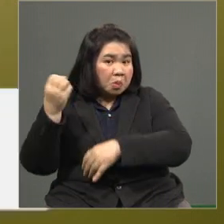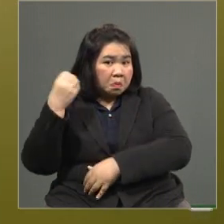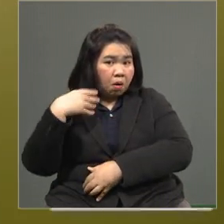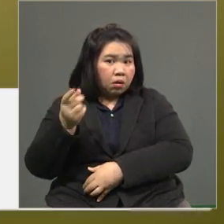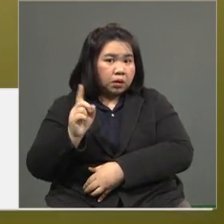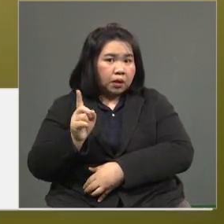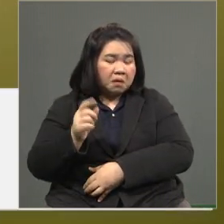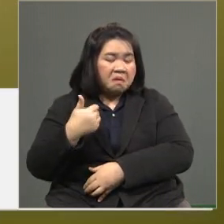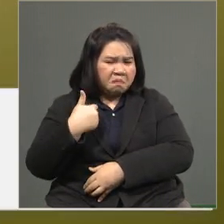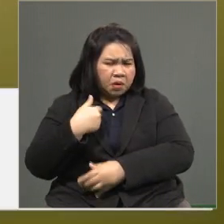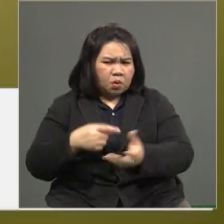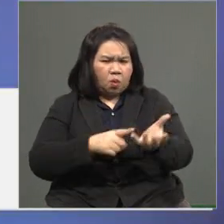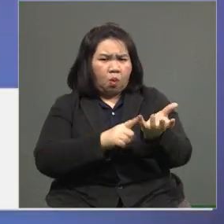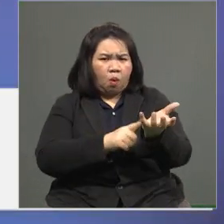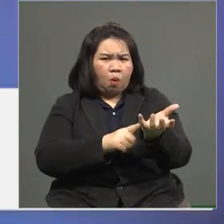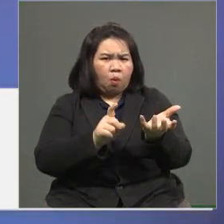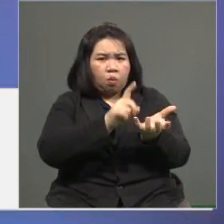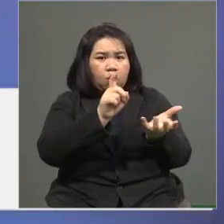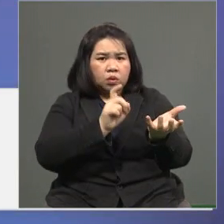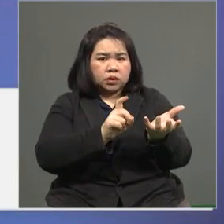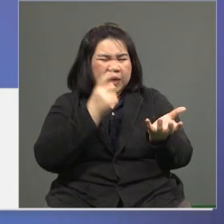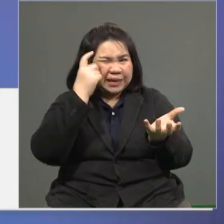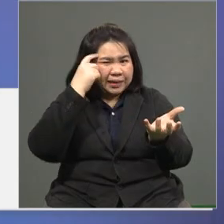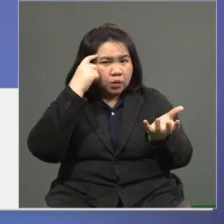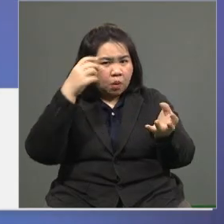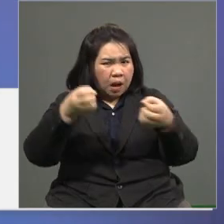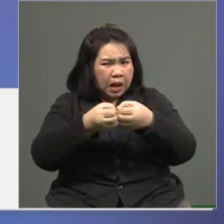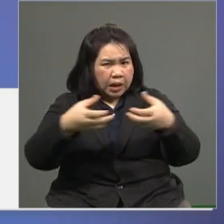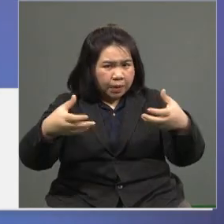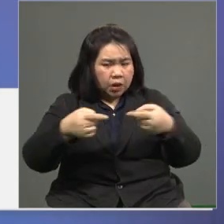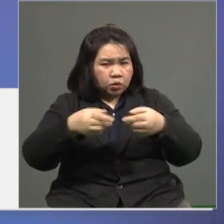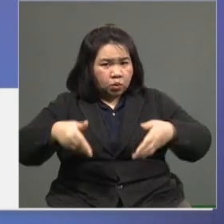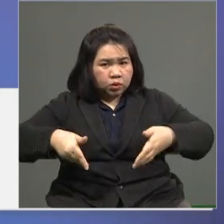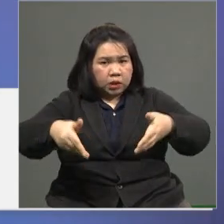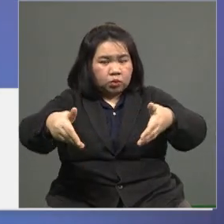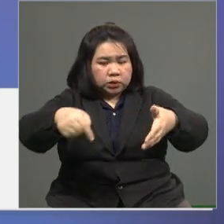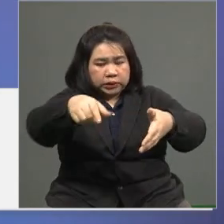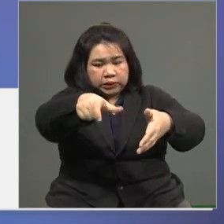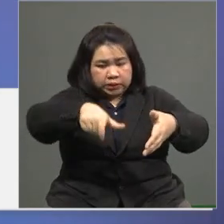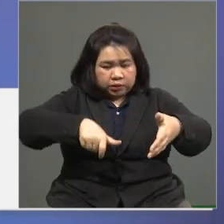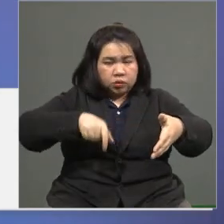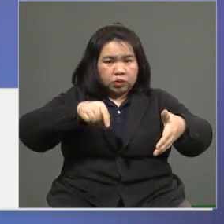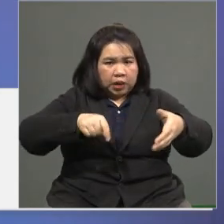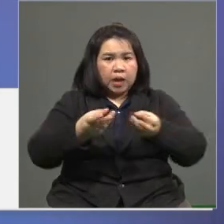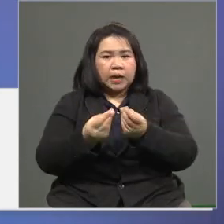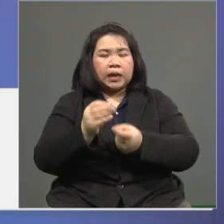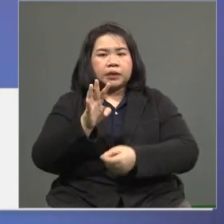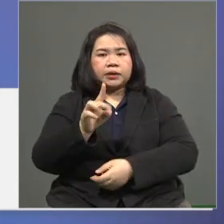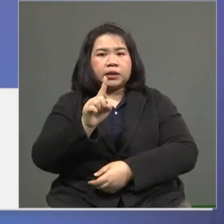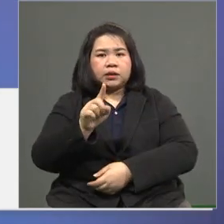ว่ามีวัตถุต้องสงสัยซึ่งคาดว่าจะเป็นระเบิดค่ะอยู่ที่บริเวณเกาะกลางถนนหมายเลข 4136สาย